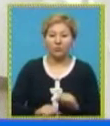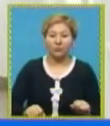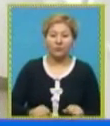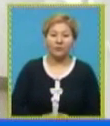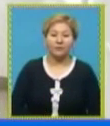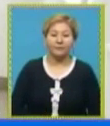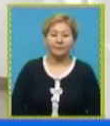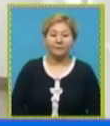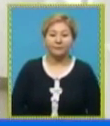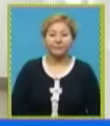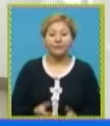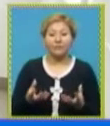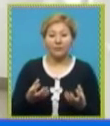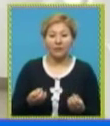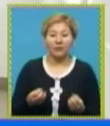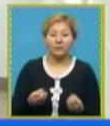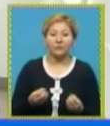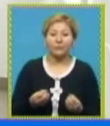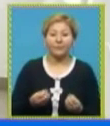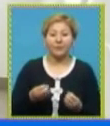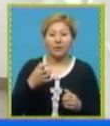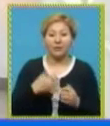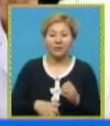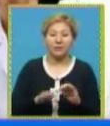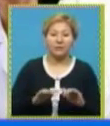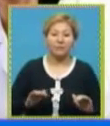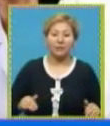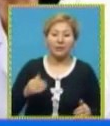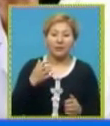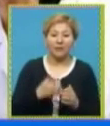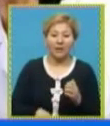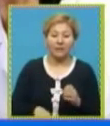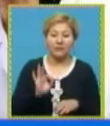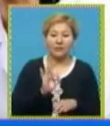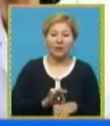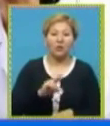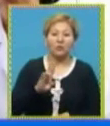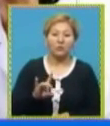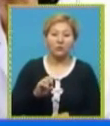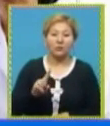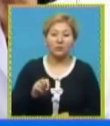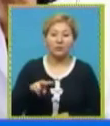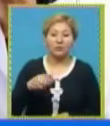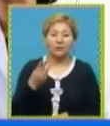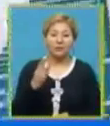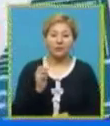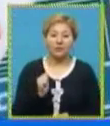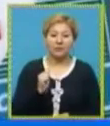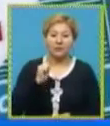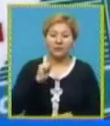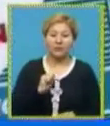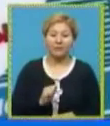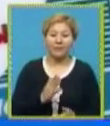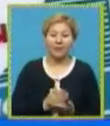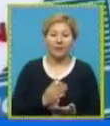Ақ халаттылардың тағы бір айтары, соңғы уақытта балалар арасында қызылша дертіне шалдығушылардың саны артқан. Өткен жылдан бастап бұл дерттің алдын алу үшін 9